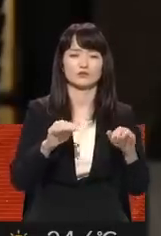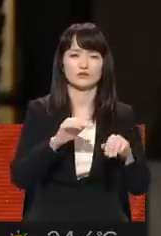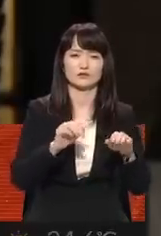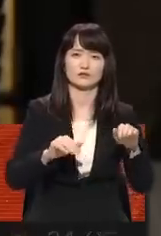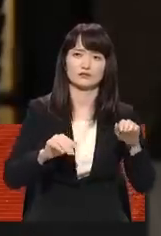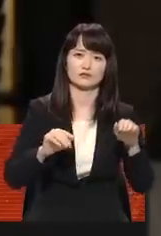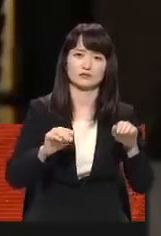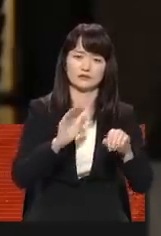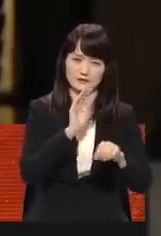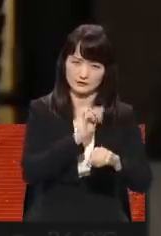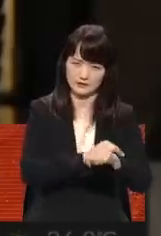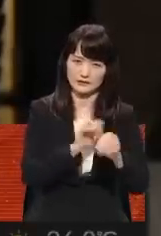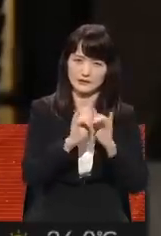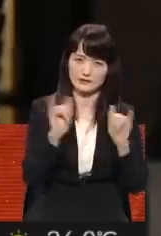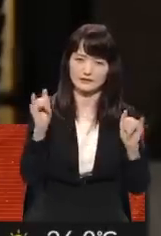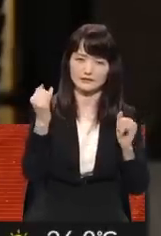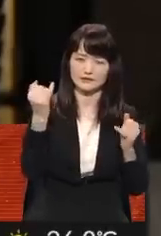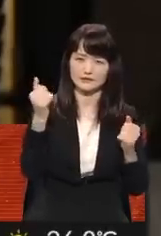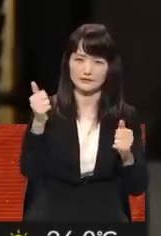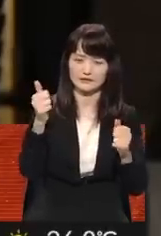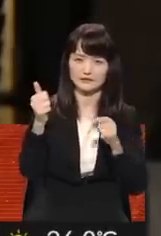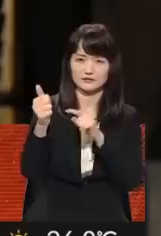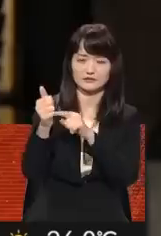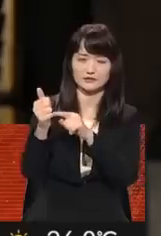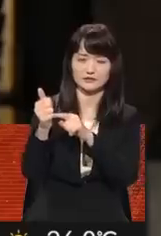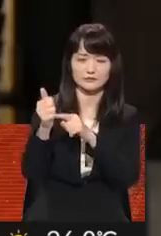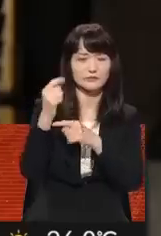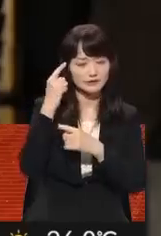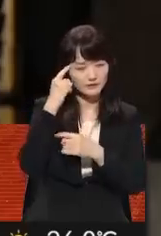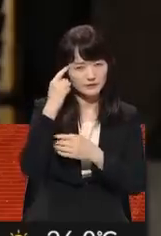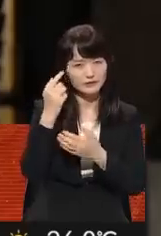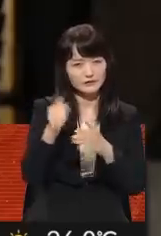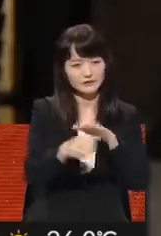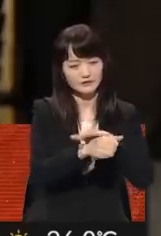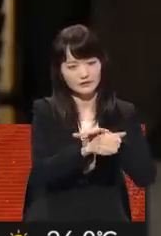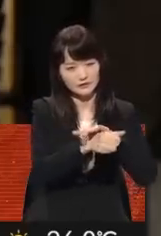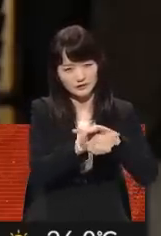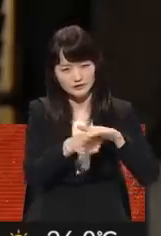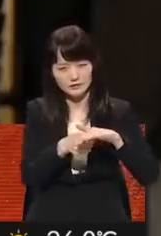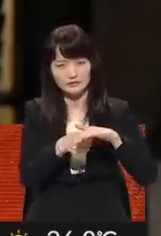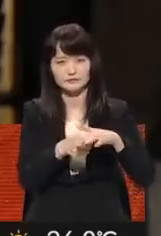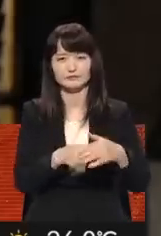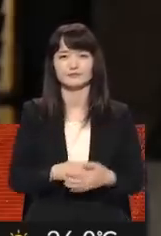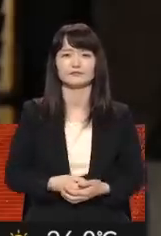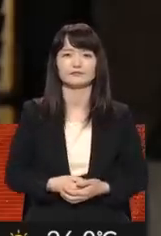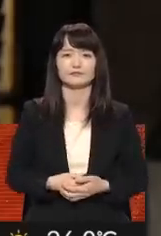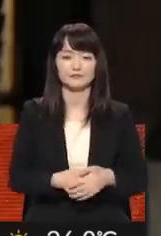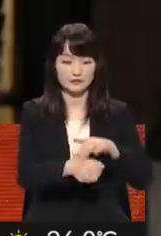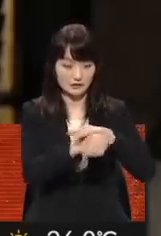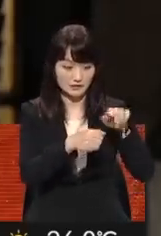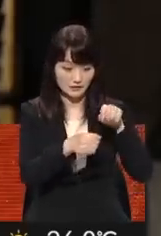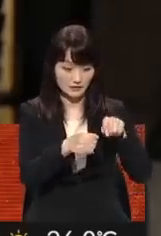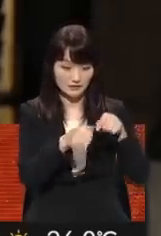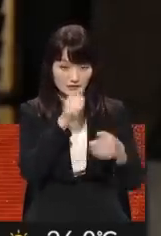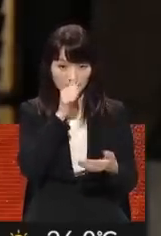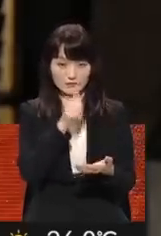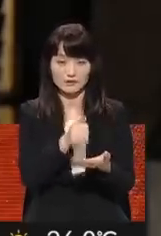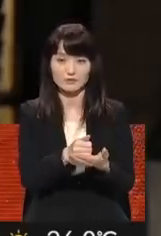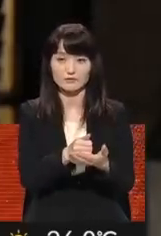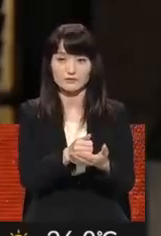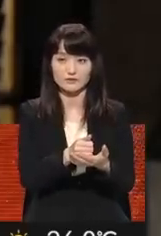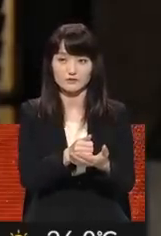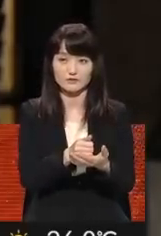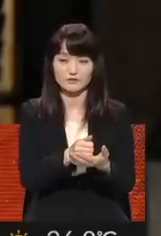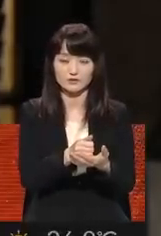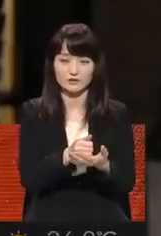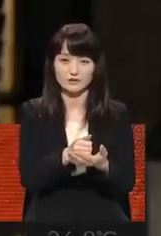있지 않았을까라는, 어쨌든 그 영어 실력에 대한 어떤 본인의 열등감이 이 범죄에 그 깔려주는 또 의미가